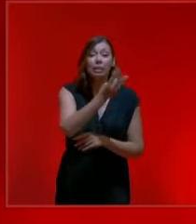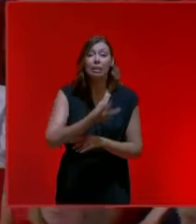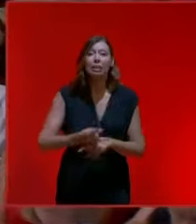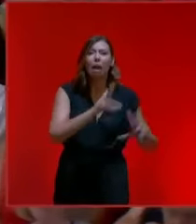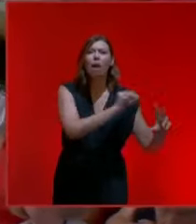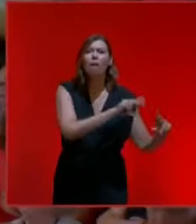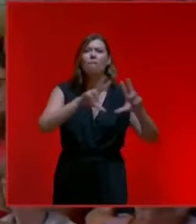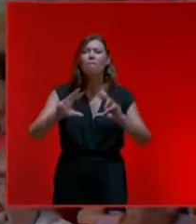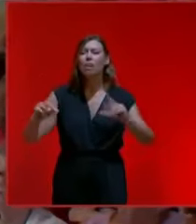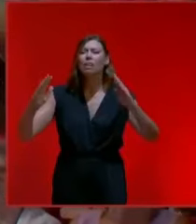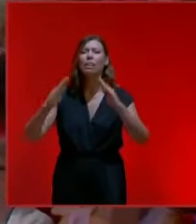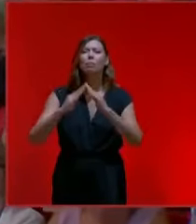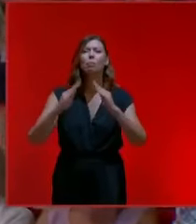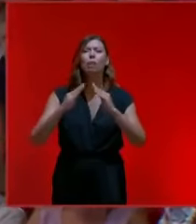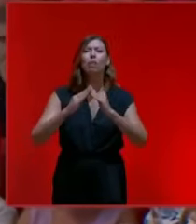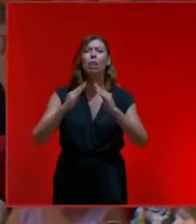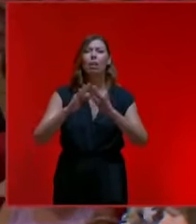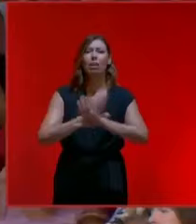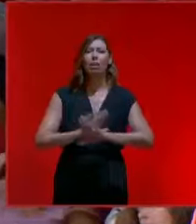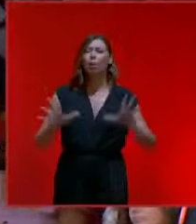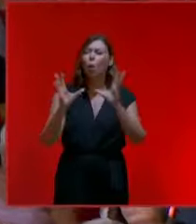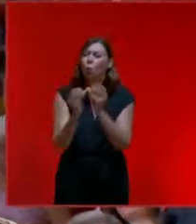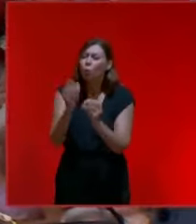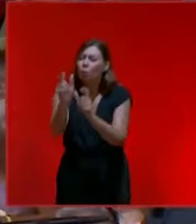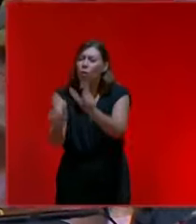Εκτινόμαστε από την αριστερά μέχρι το προοδευτικό κέντρο.